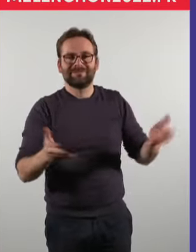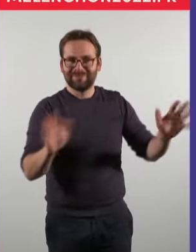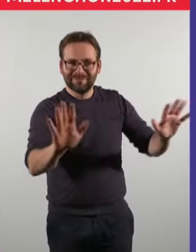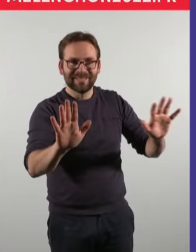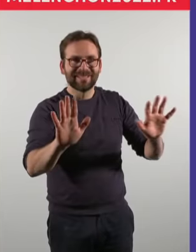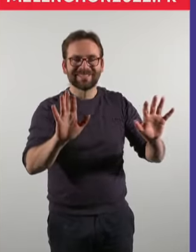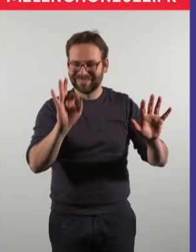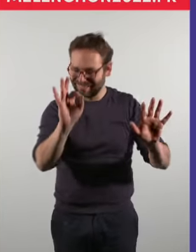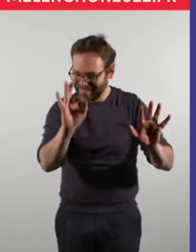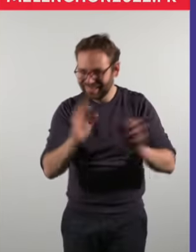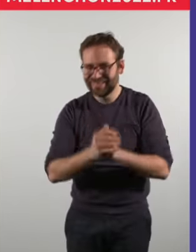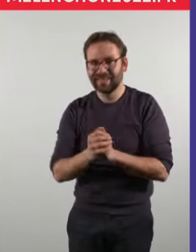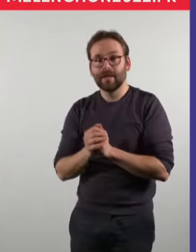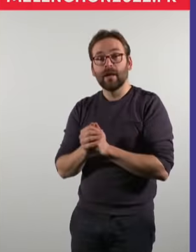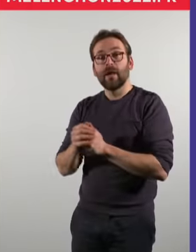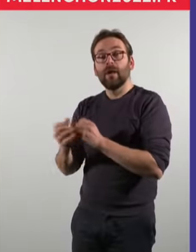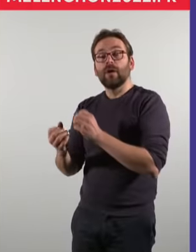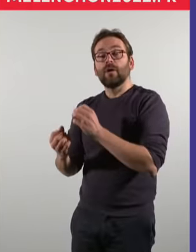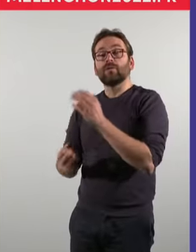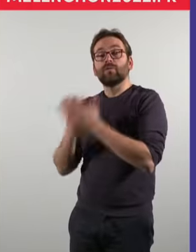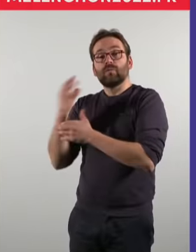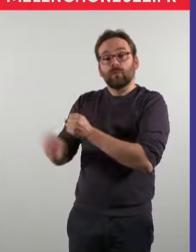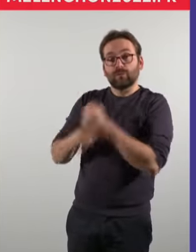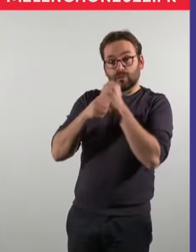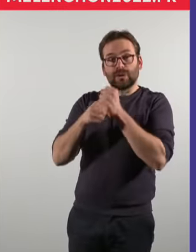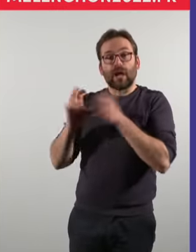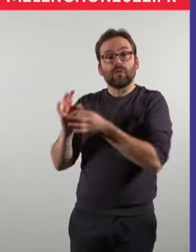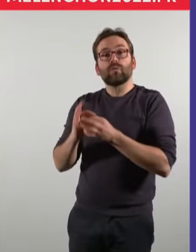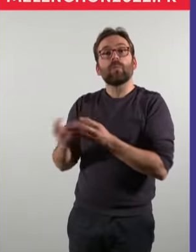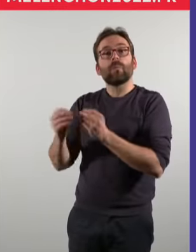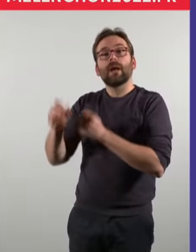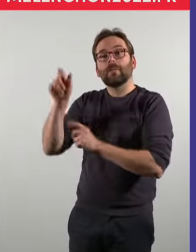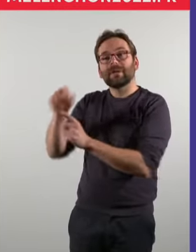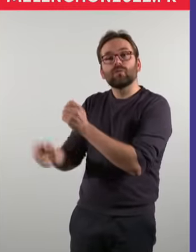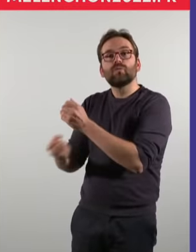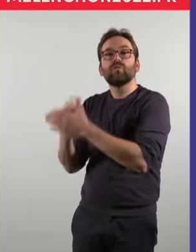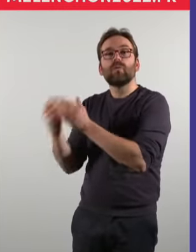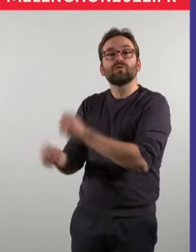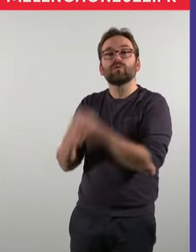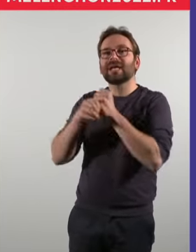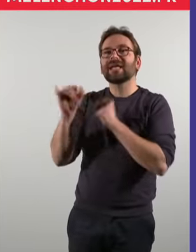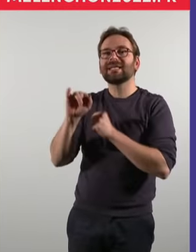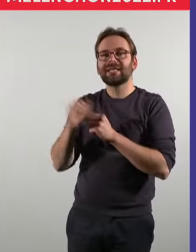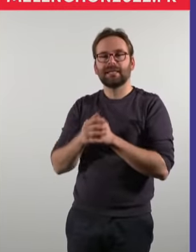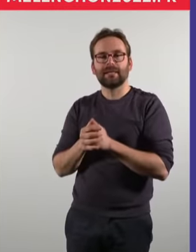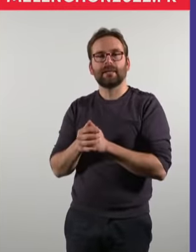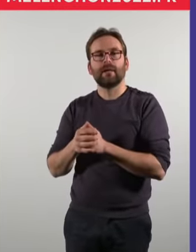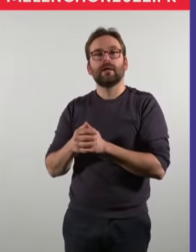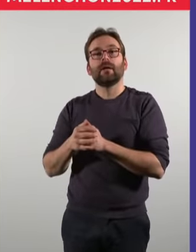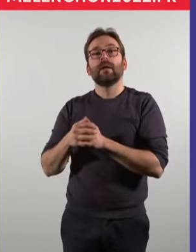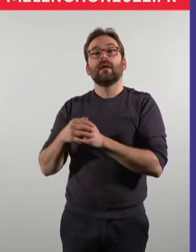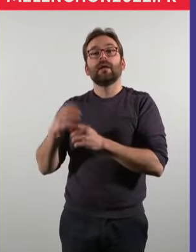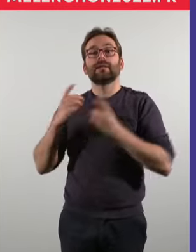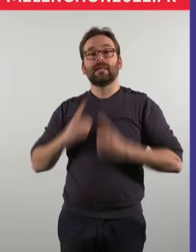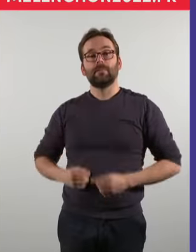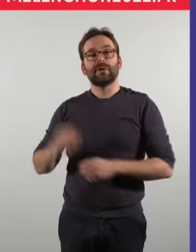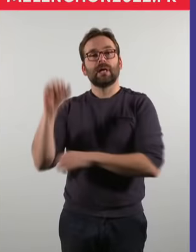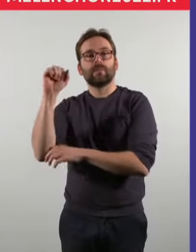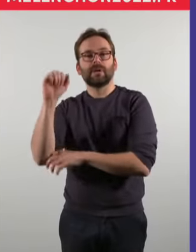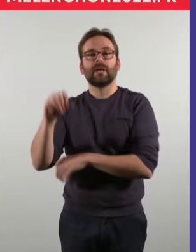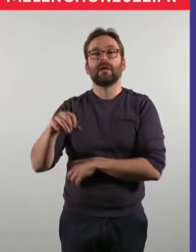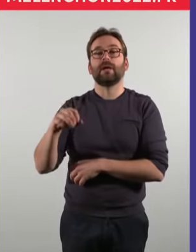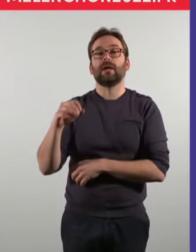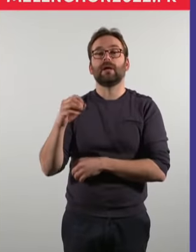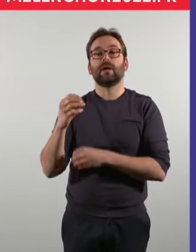Nous allons entendre un nouveau soutien de l'Union populaire. Monsieur le député communiste de Seine-Maritime,